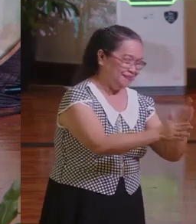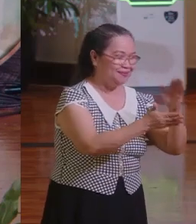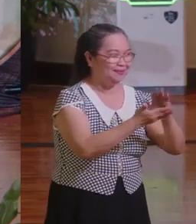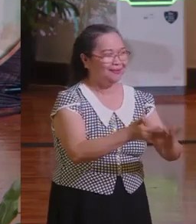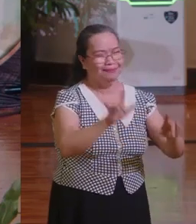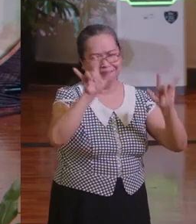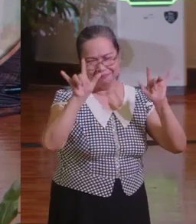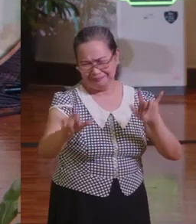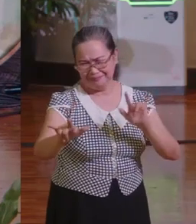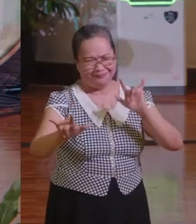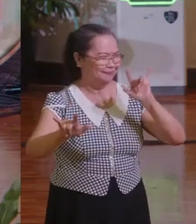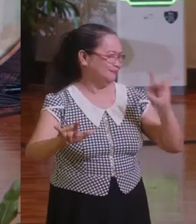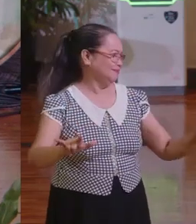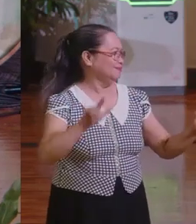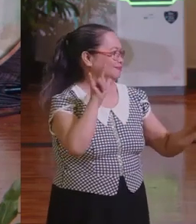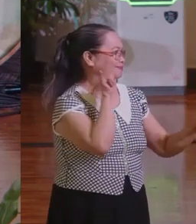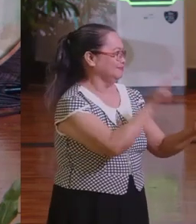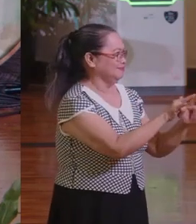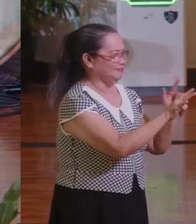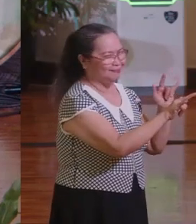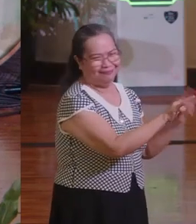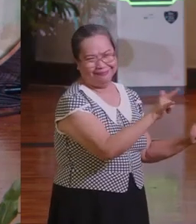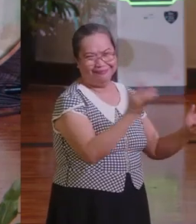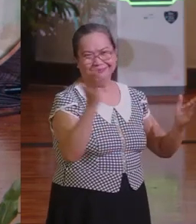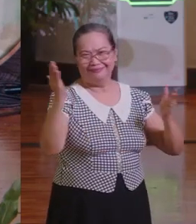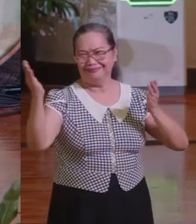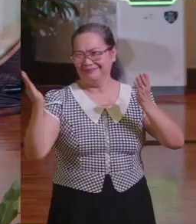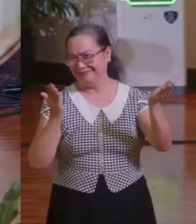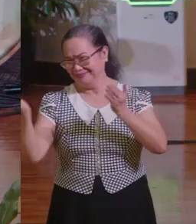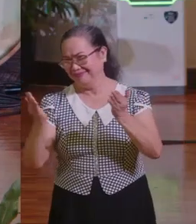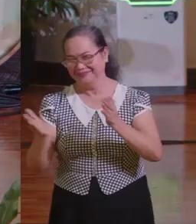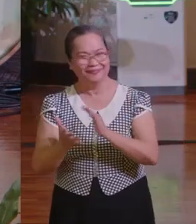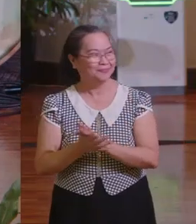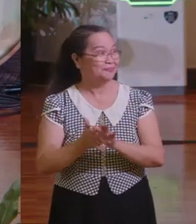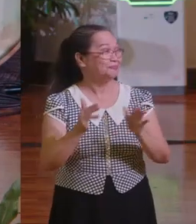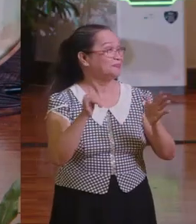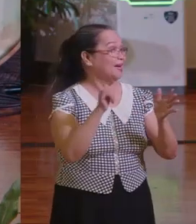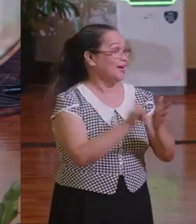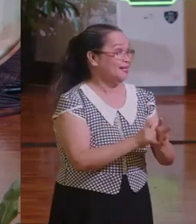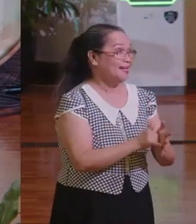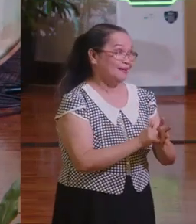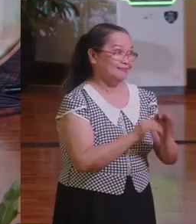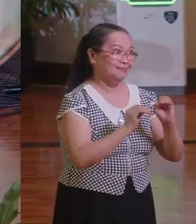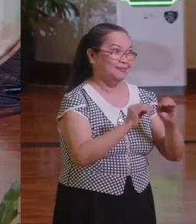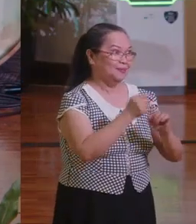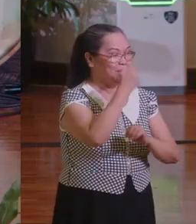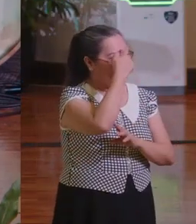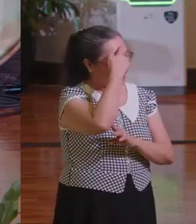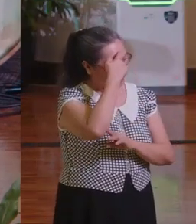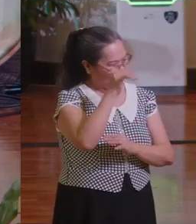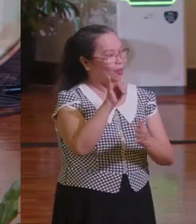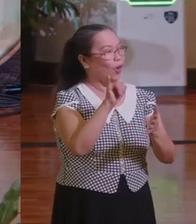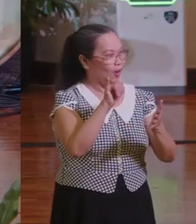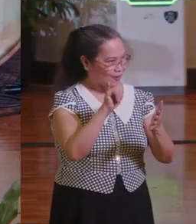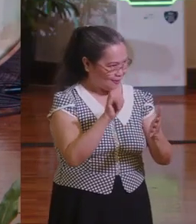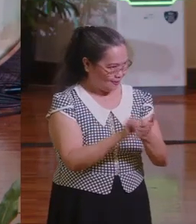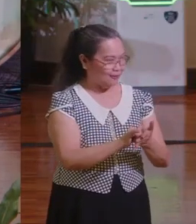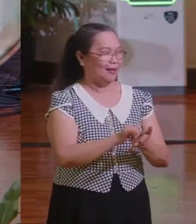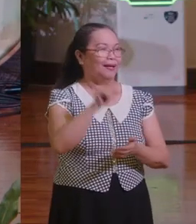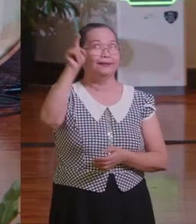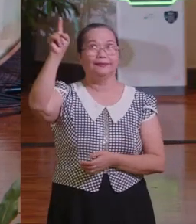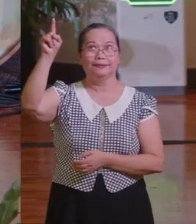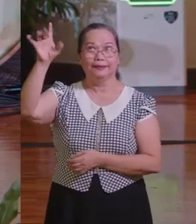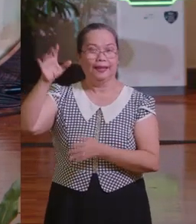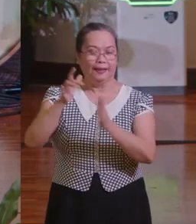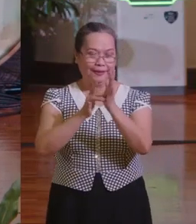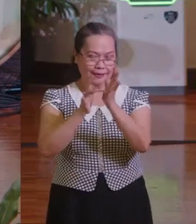love one another, serve one another. Yun po ay tinuro natin dito sapagkat ito po ang paalala sa atin ng